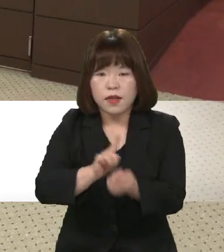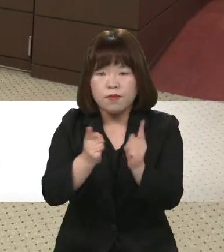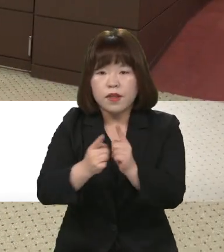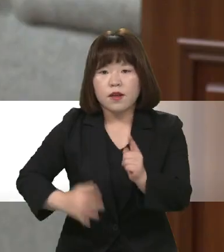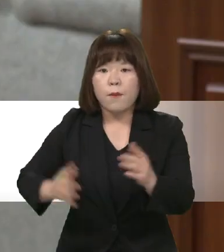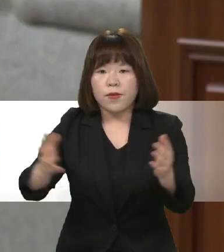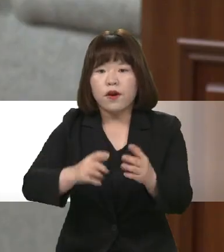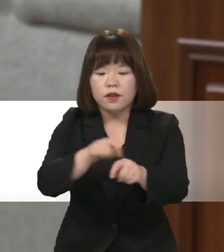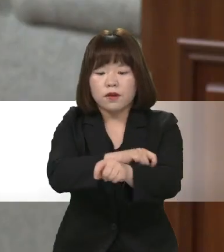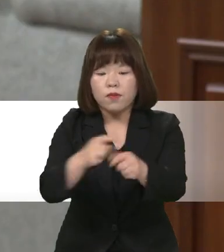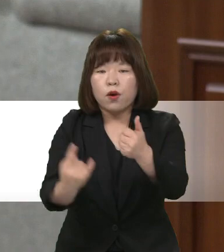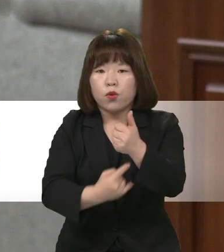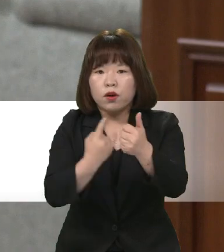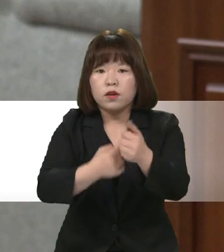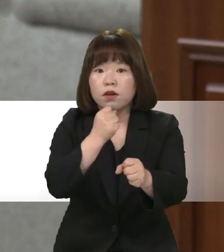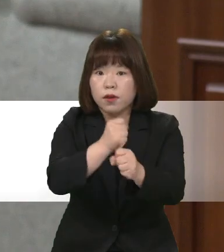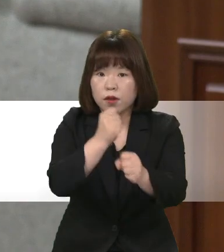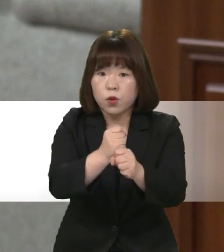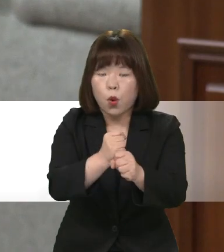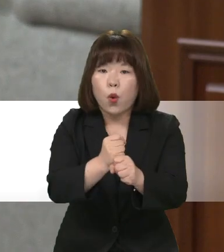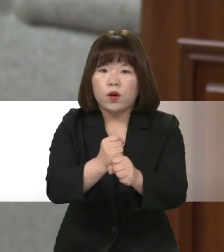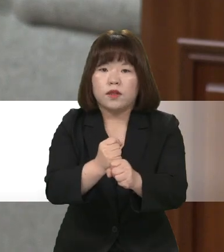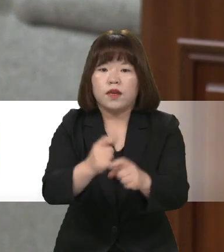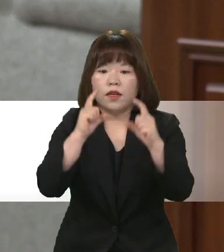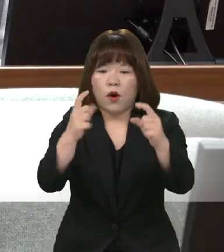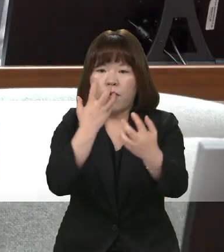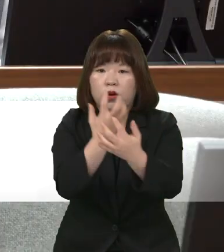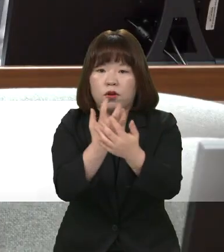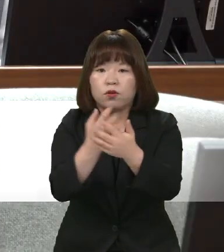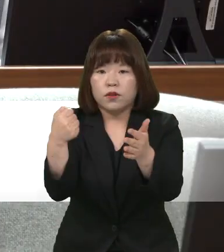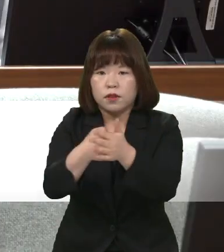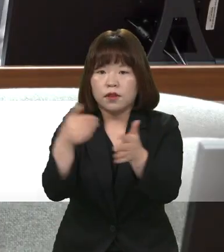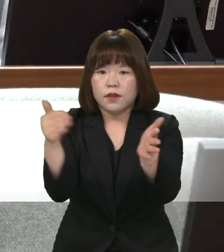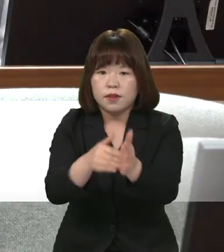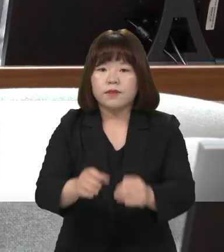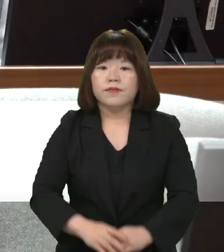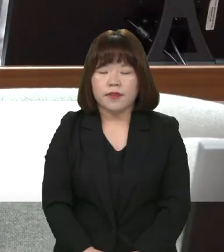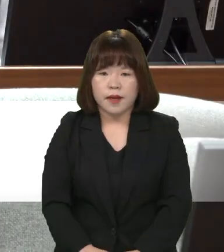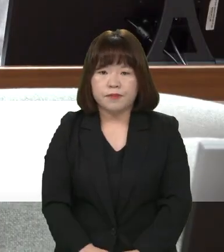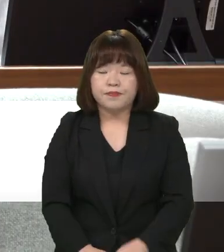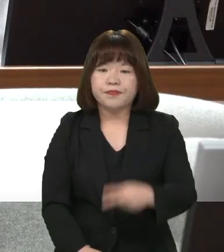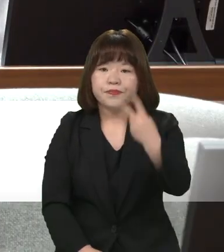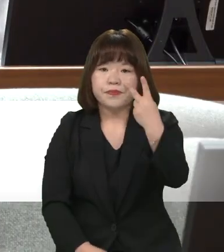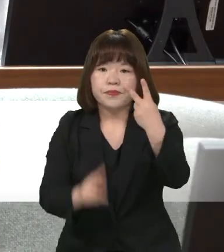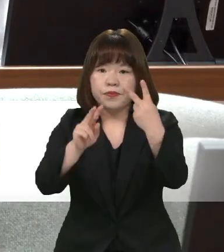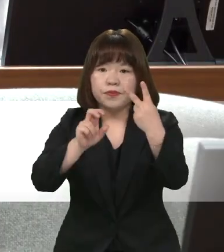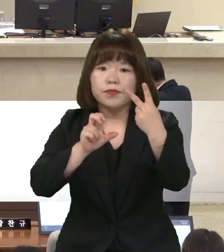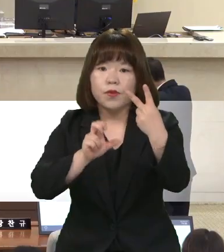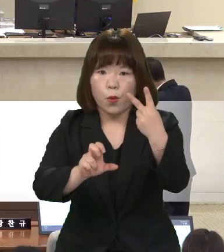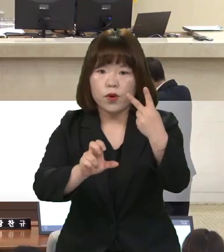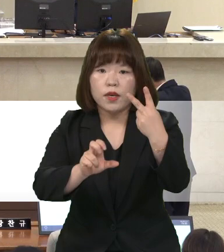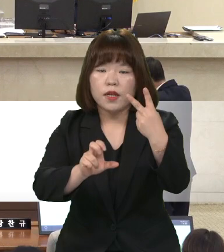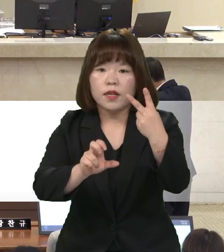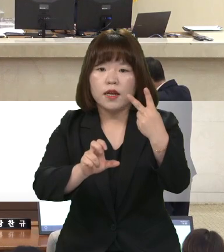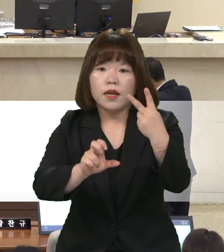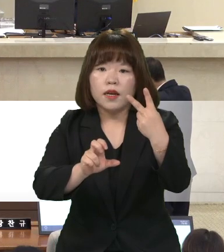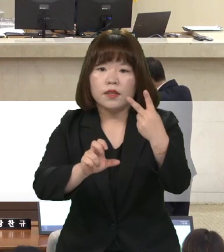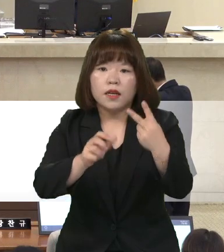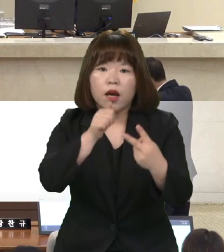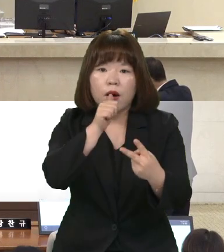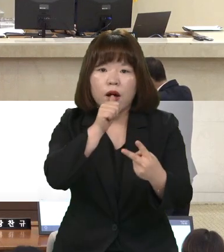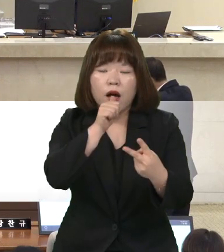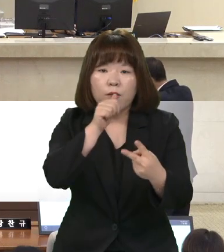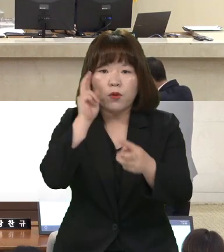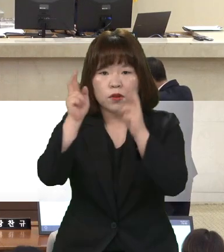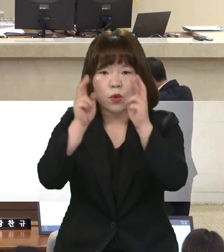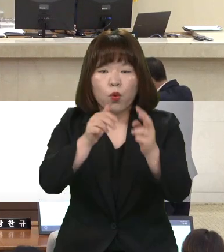특별위원회를 구성하고 성명서 를 채택했습니다 특별위원회는 지난 2월 25일 포항시와 포스코가